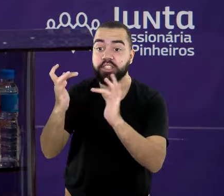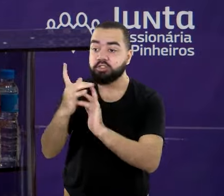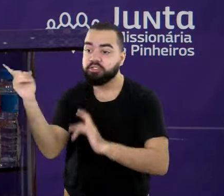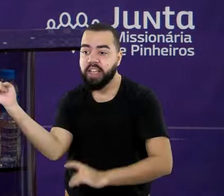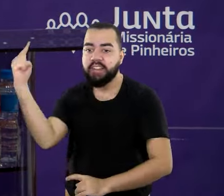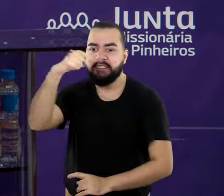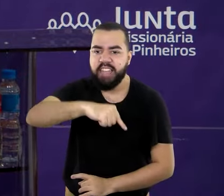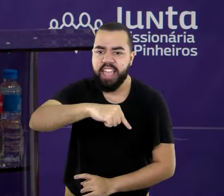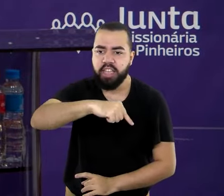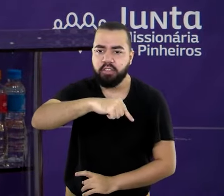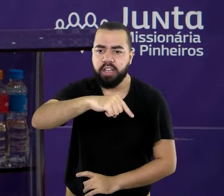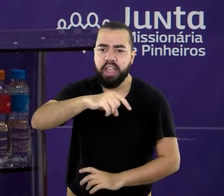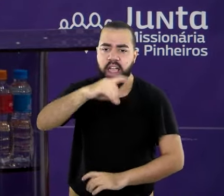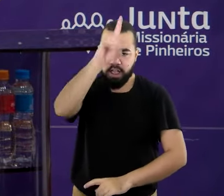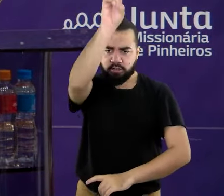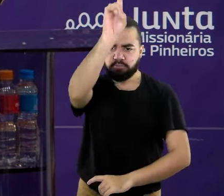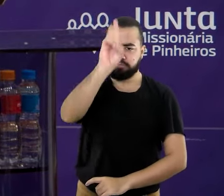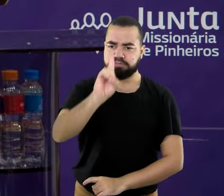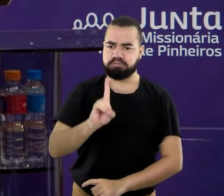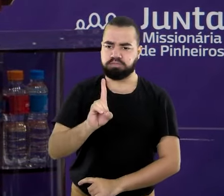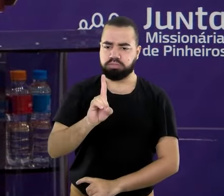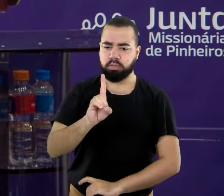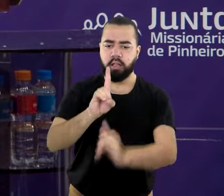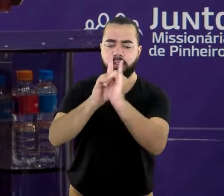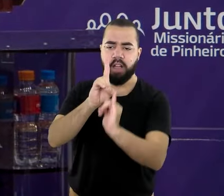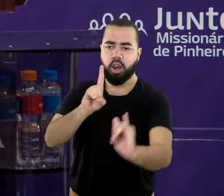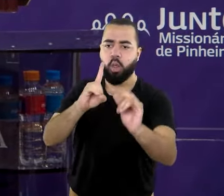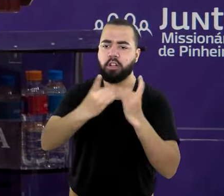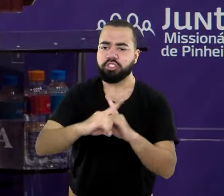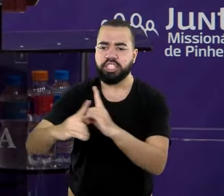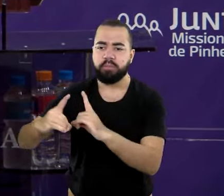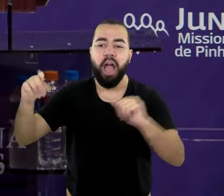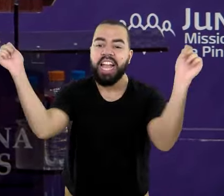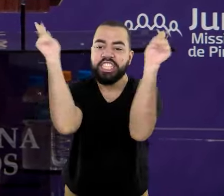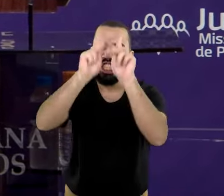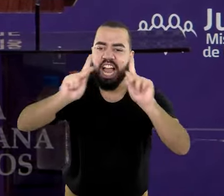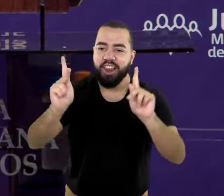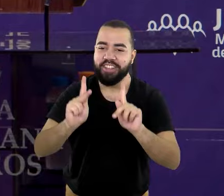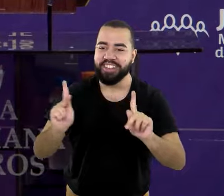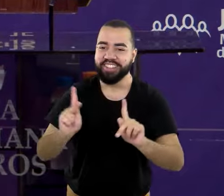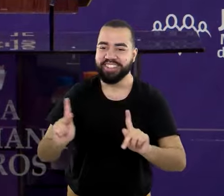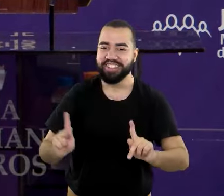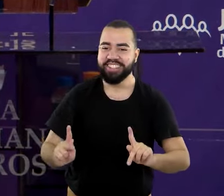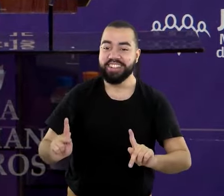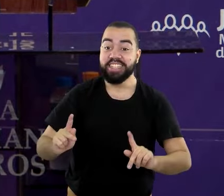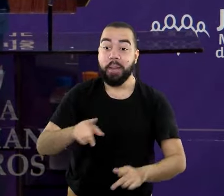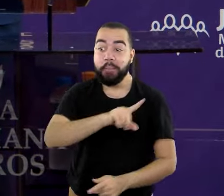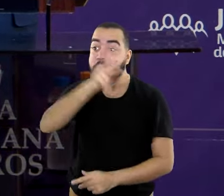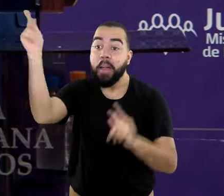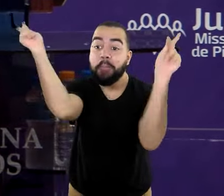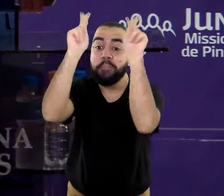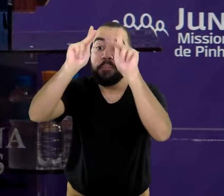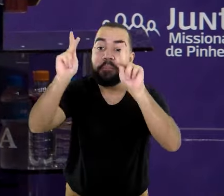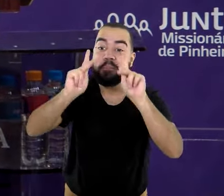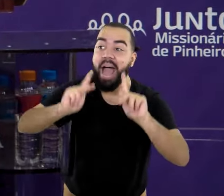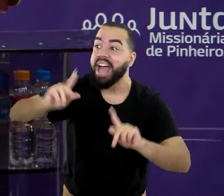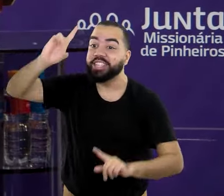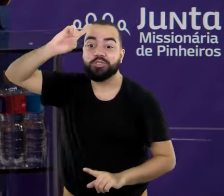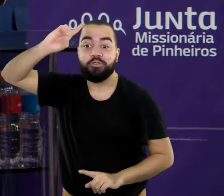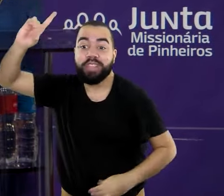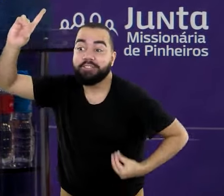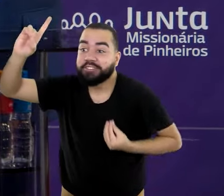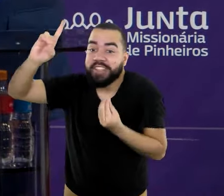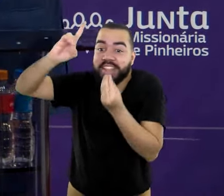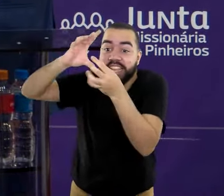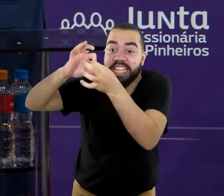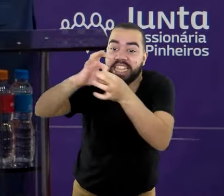discípulos e disse Shalom. 하나님과의 평화하라는 것입니다. Tenha paz com Deus. 이 축복이 여러분에게 임하기를 축원합니다.